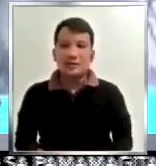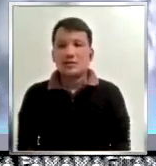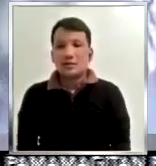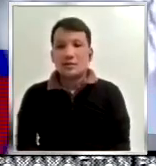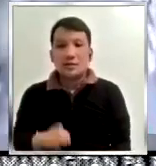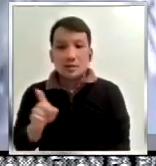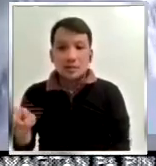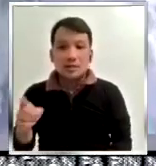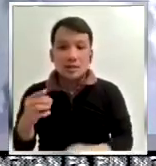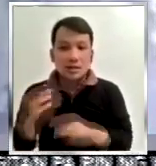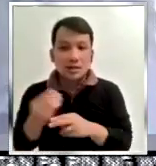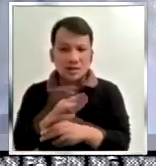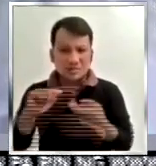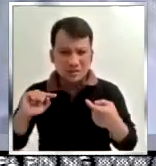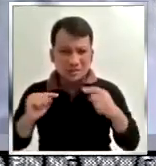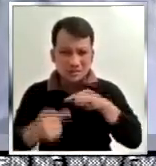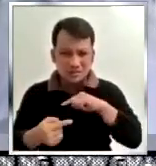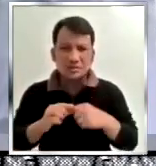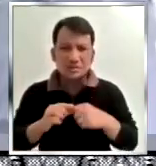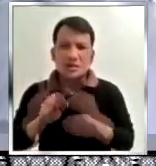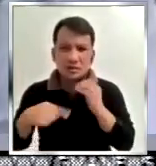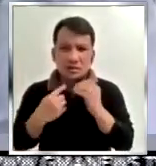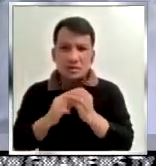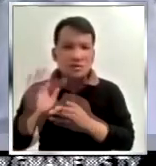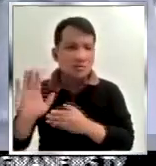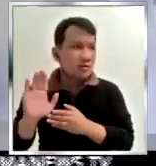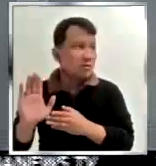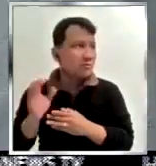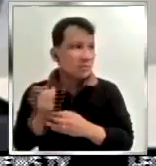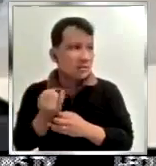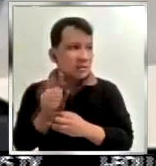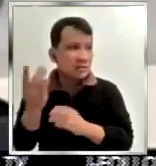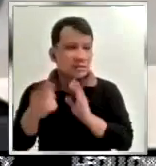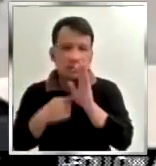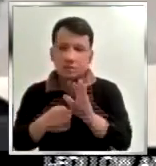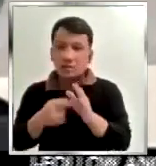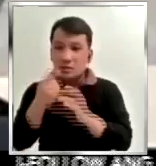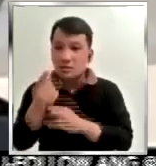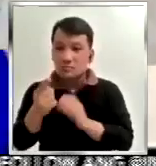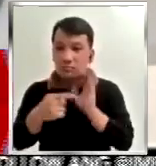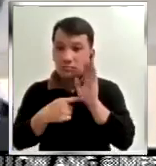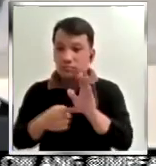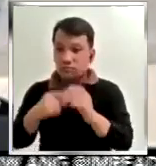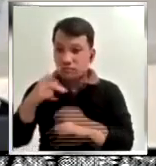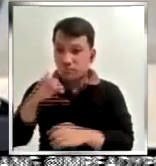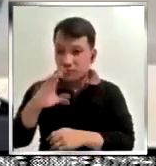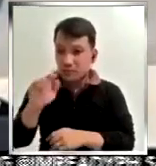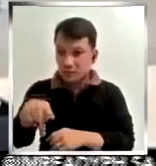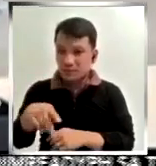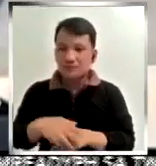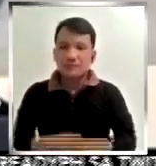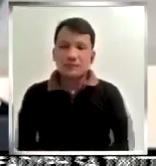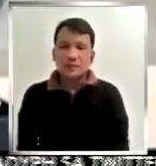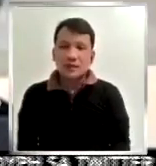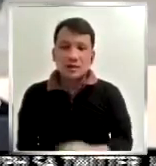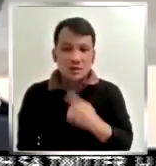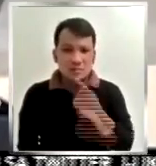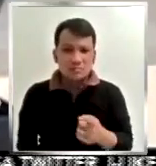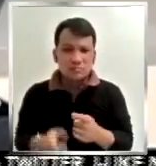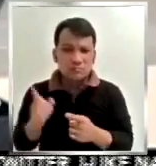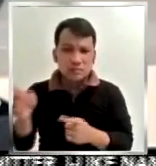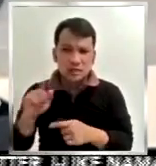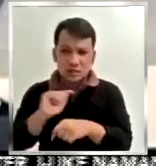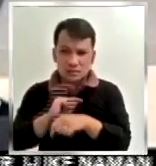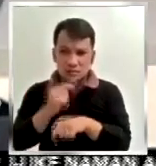kaso ang pamilya ng biktima laban sa driver ng pickup. Sa C5 Road sa Taguig, mabilis ang takbo ng rider na